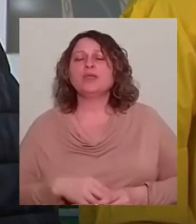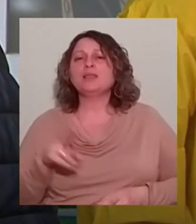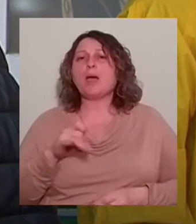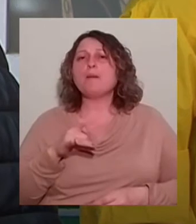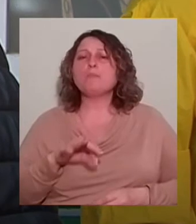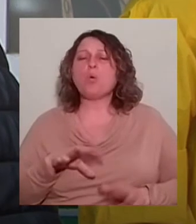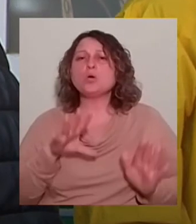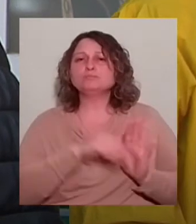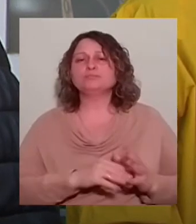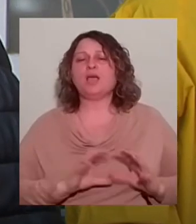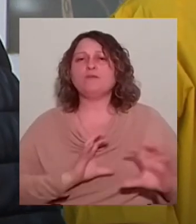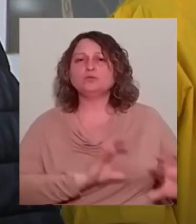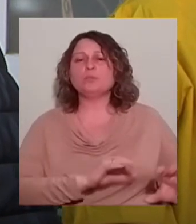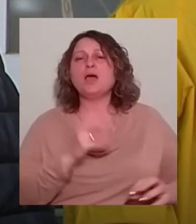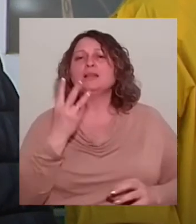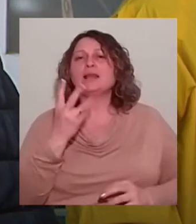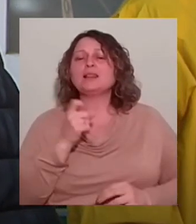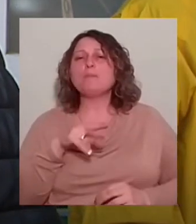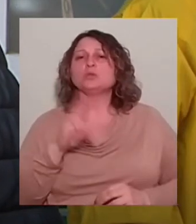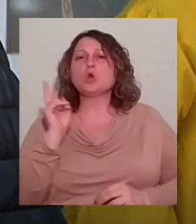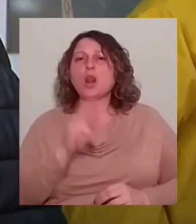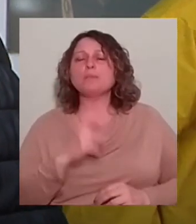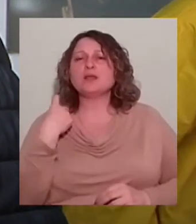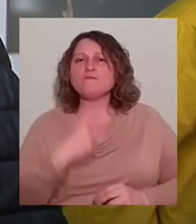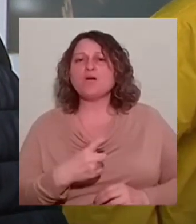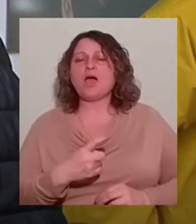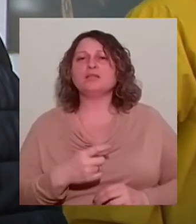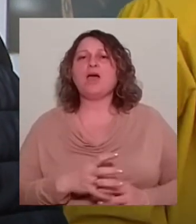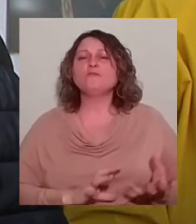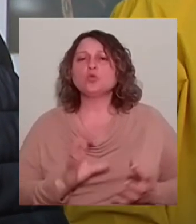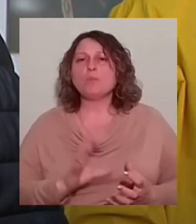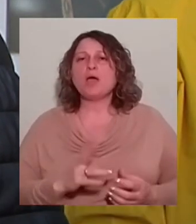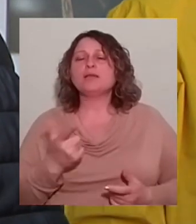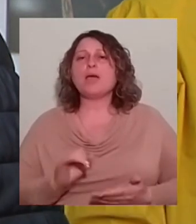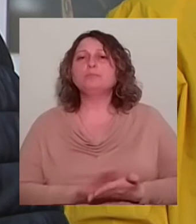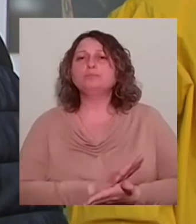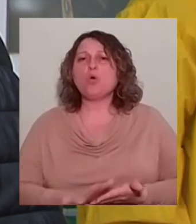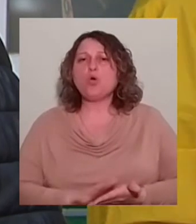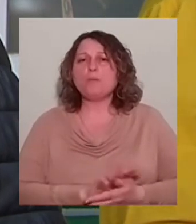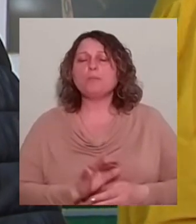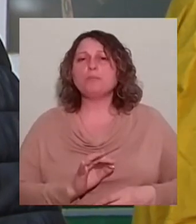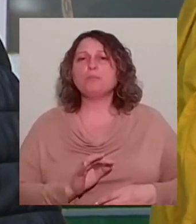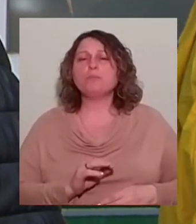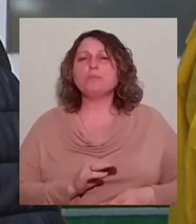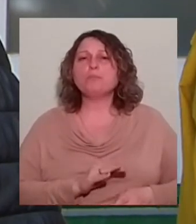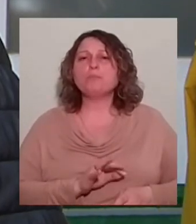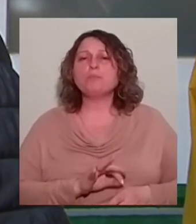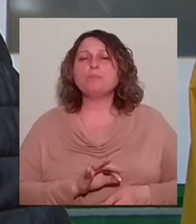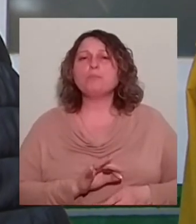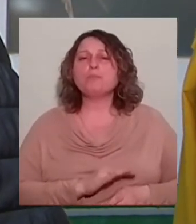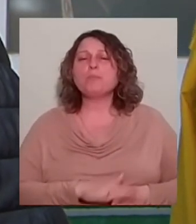всіх трьох депо, і тролейбусного, і трамвайних депо. І проводиться мойка і дезінфекція подвіжного составу штатними мойщиками і